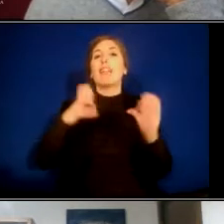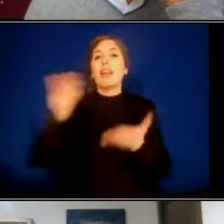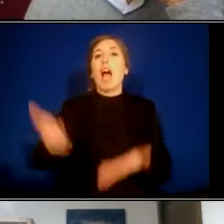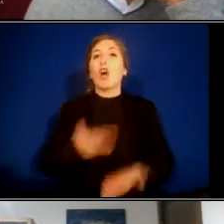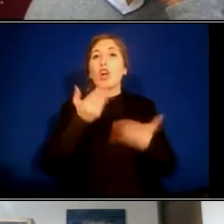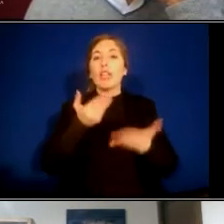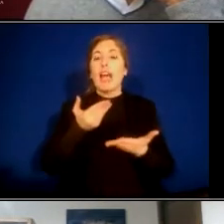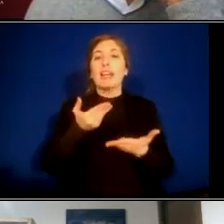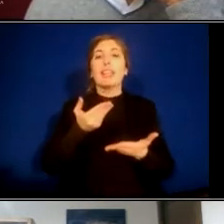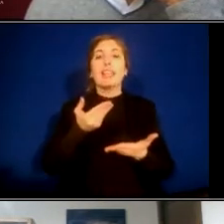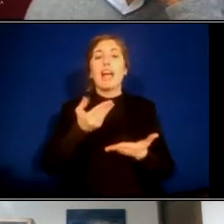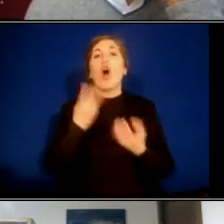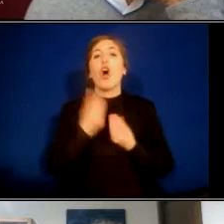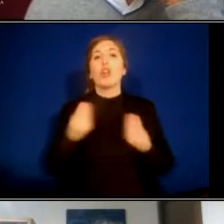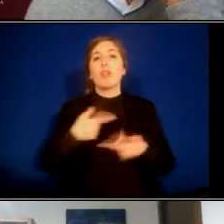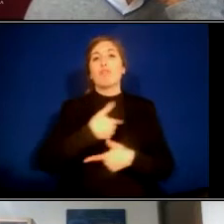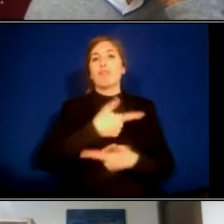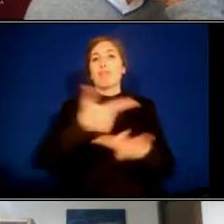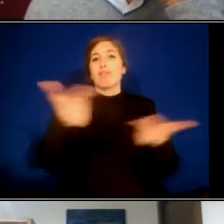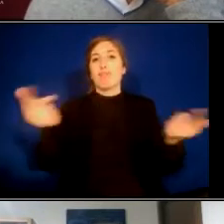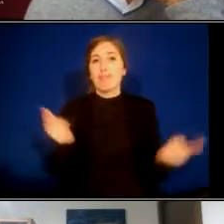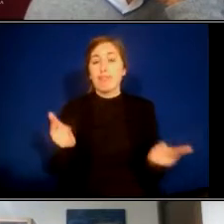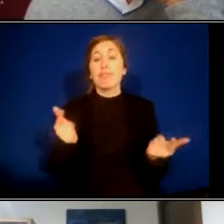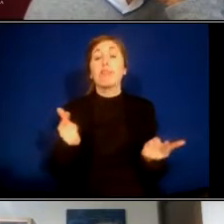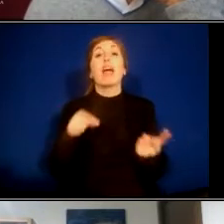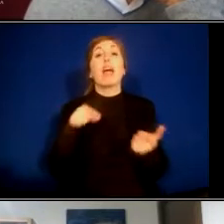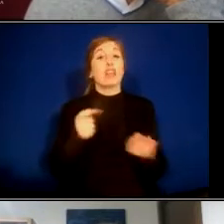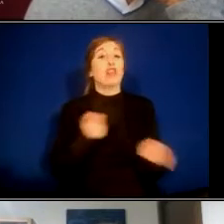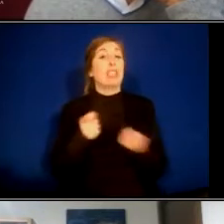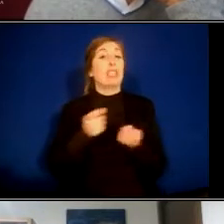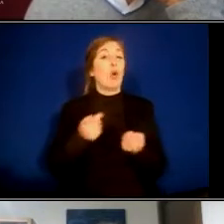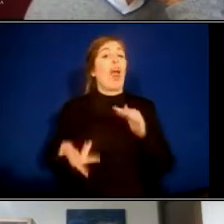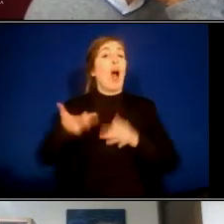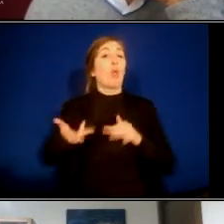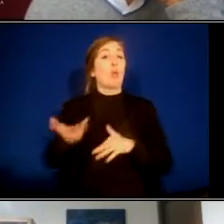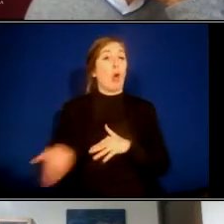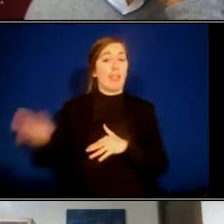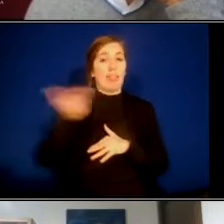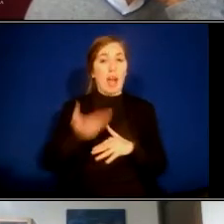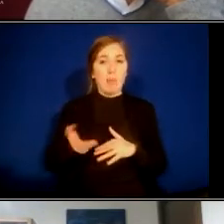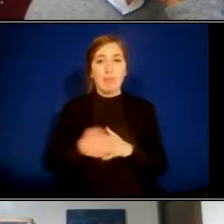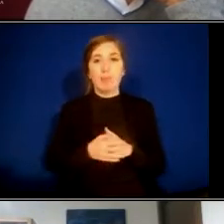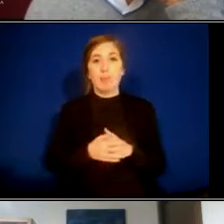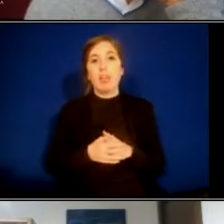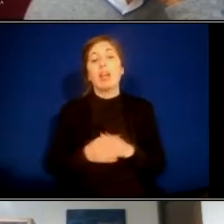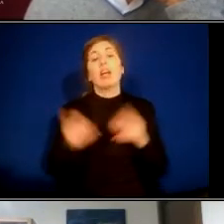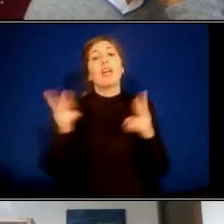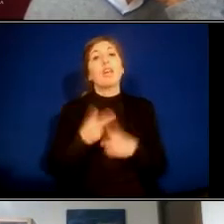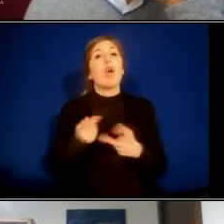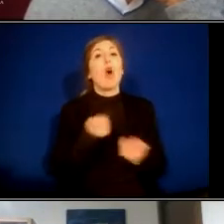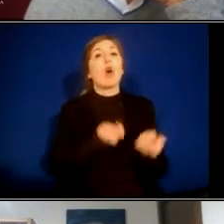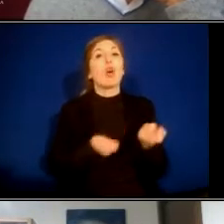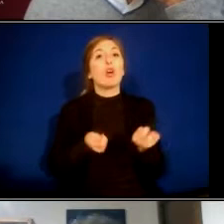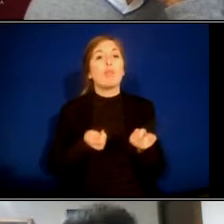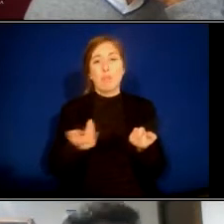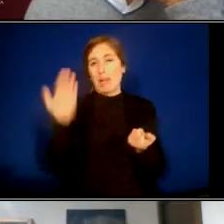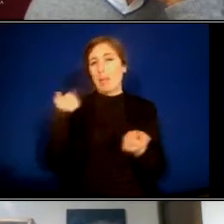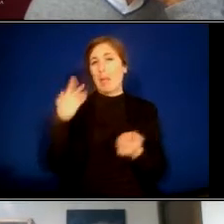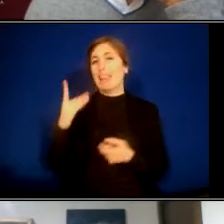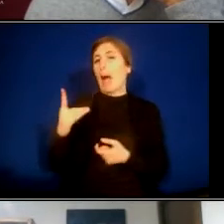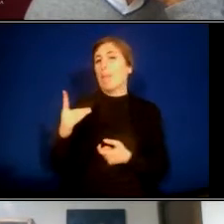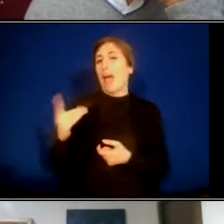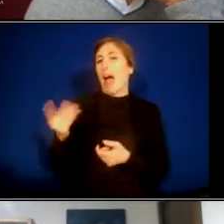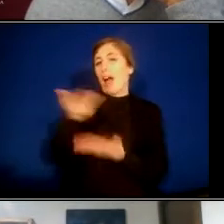gestiti dalle autorità, l'invio di aiuti umanitari in questo triangolo, in questa cooperazione che diceva prima Damiano, poi